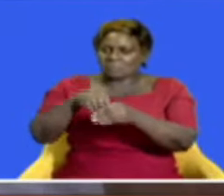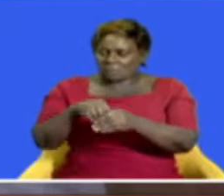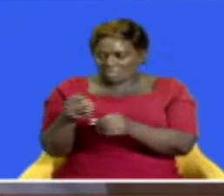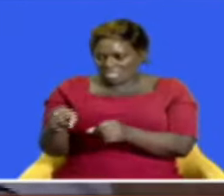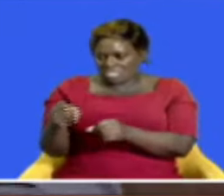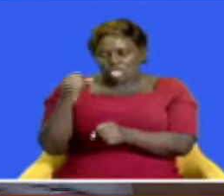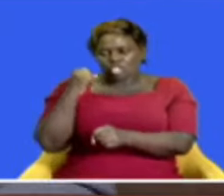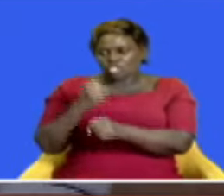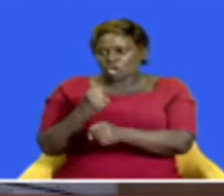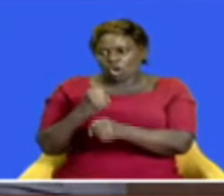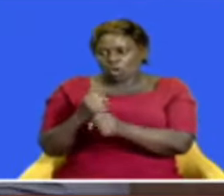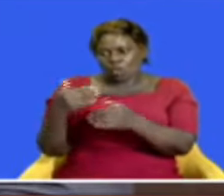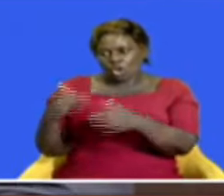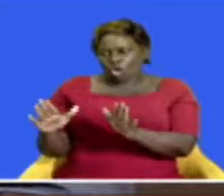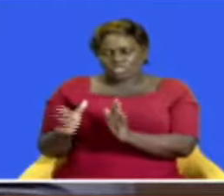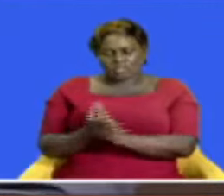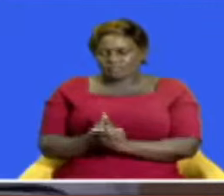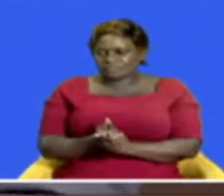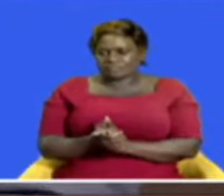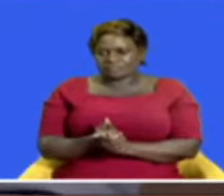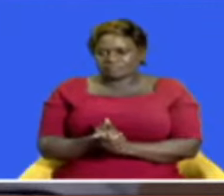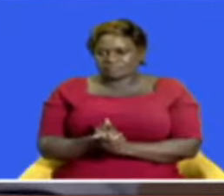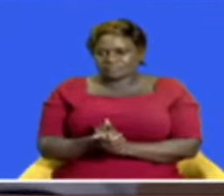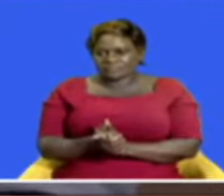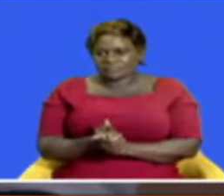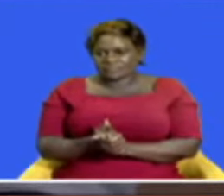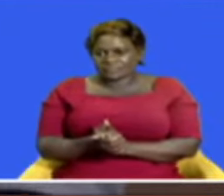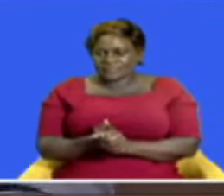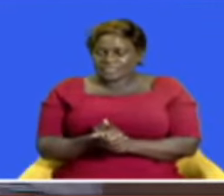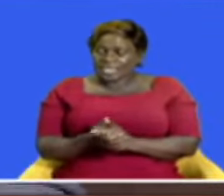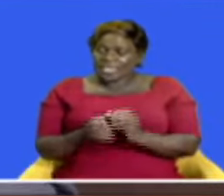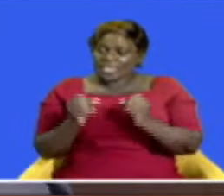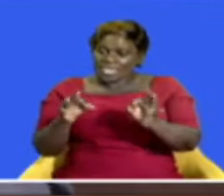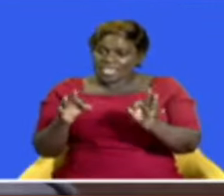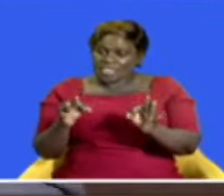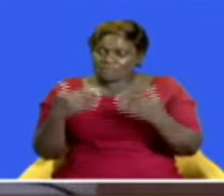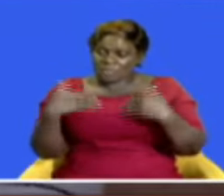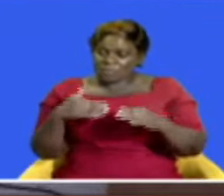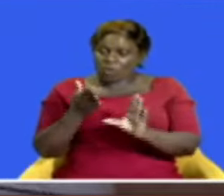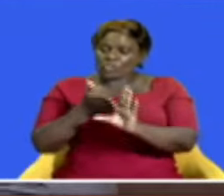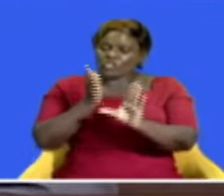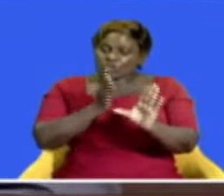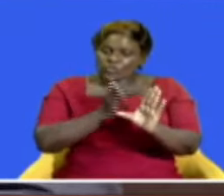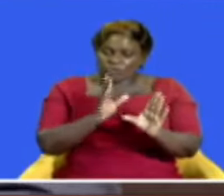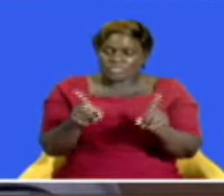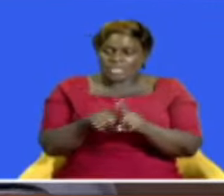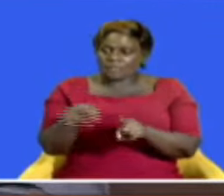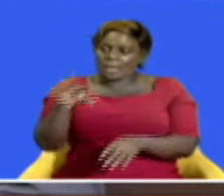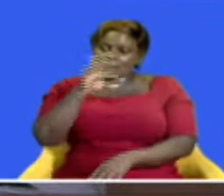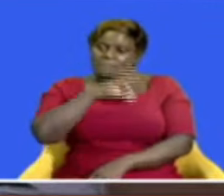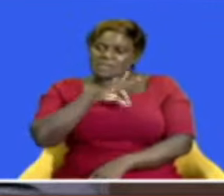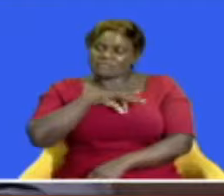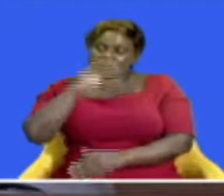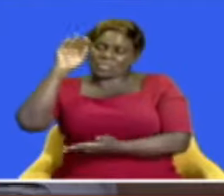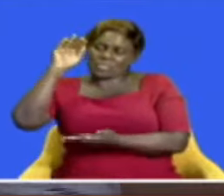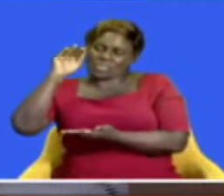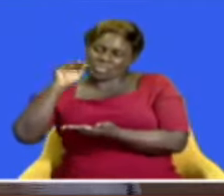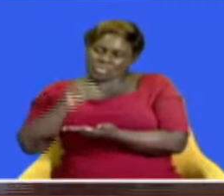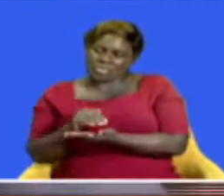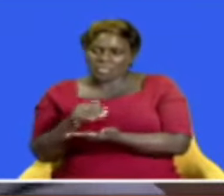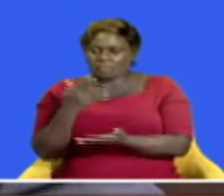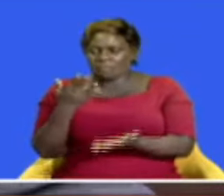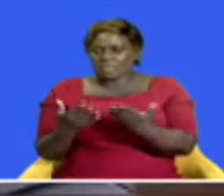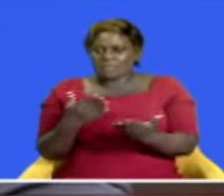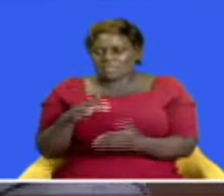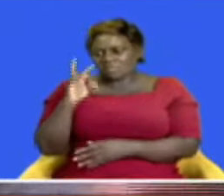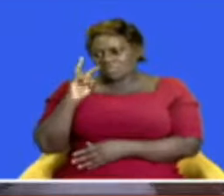pesa, wanapata commission. Kwa hivyo kumaanisha kwamba kama kiwango kitakuwa kimeshuka, pia mapato yao yatakuwa yameshuka mno. Mm. Na pengine